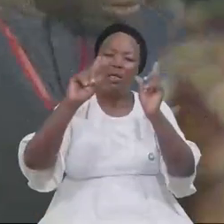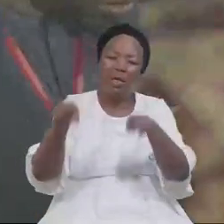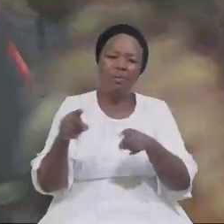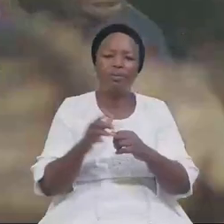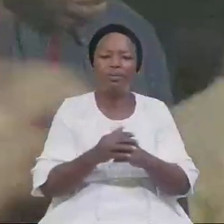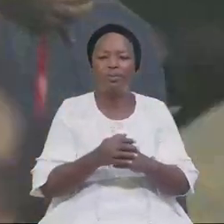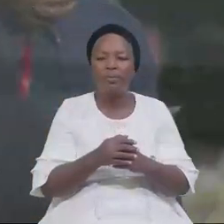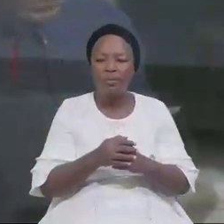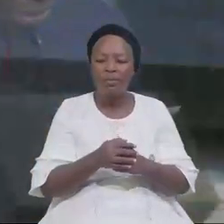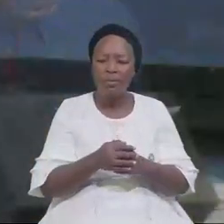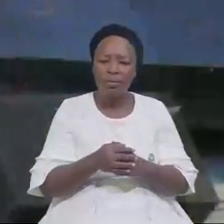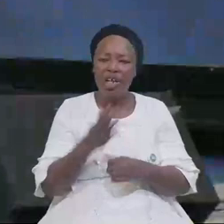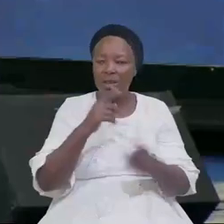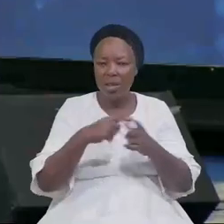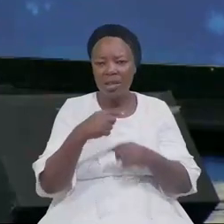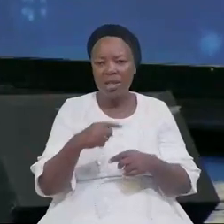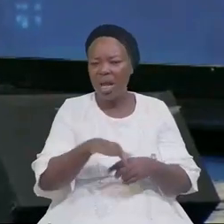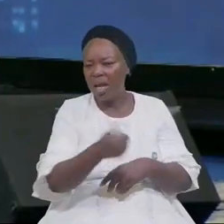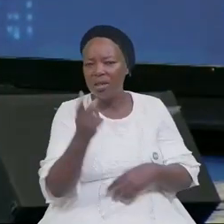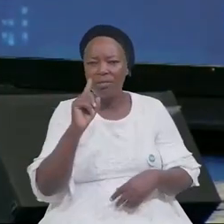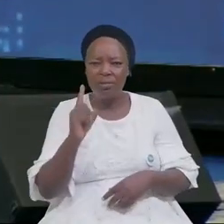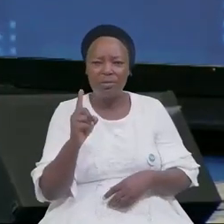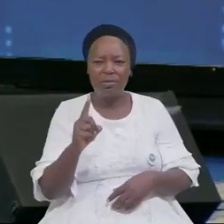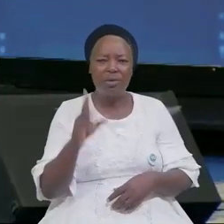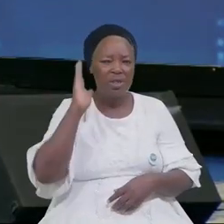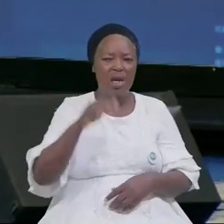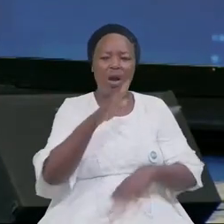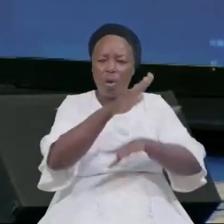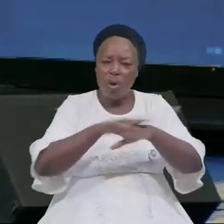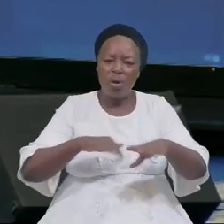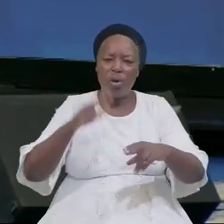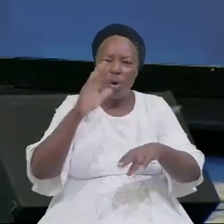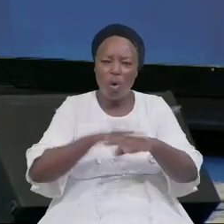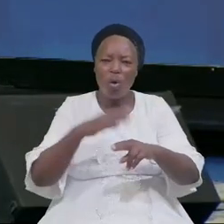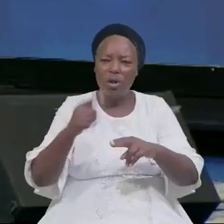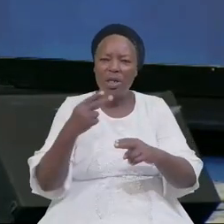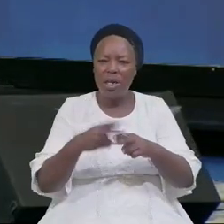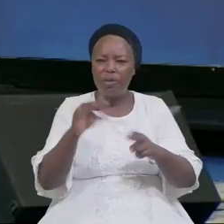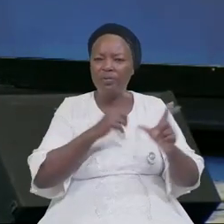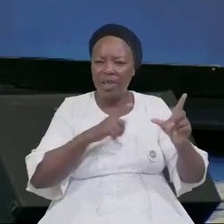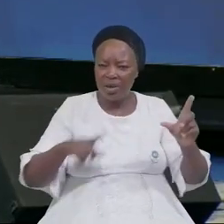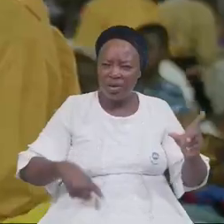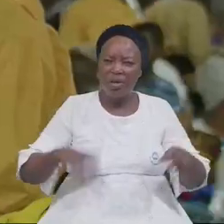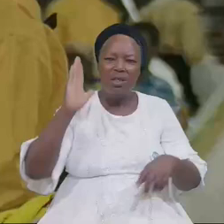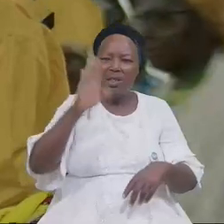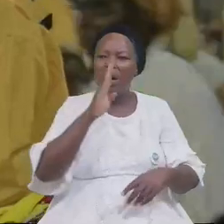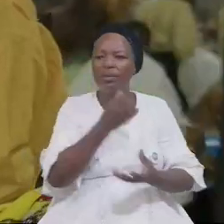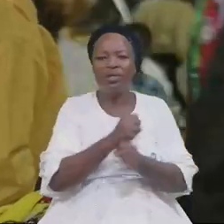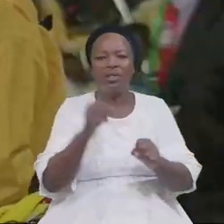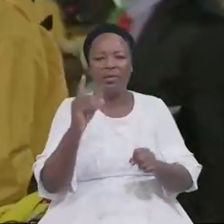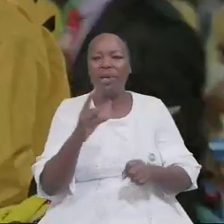dit, quiconque invoquera le nom du Seigneur sera sauvé. Et